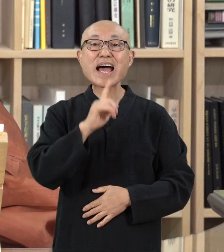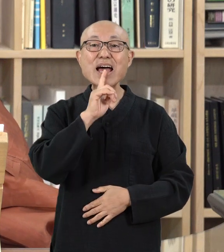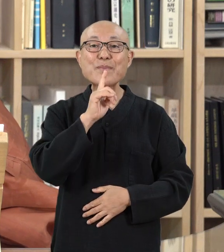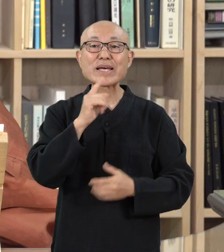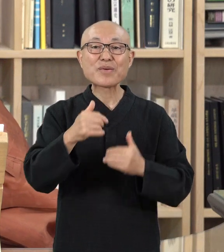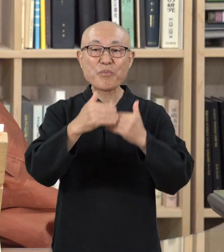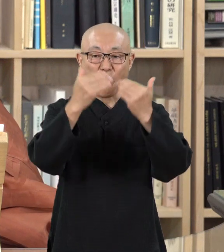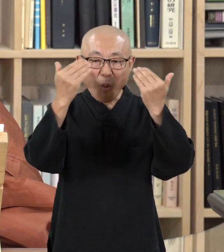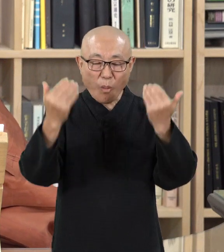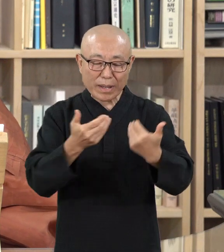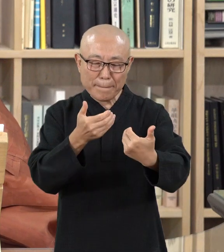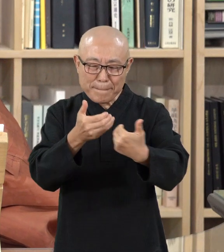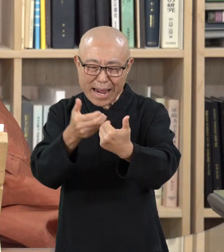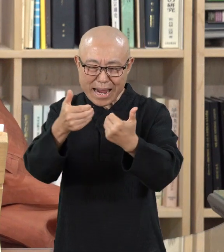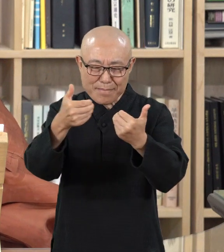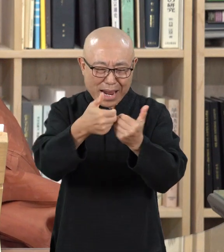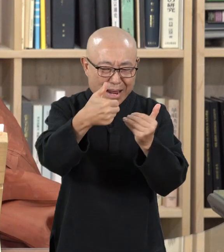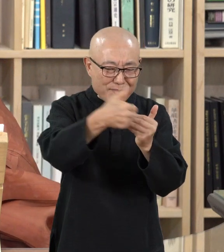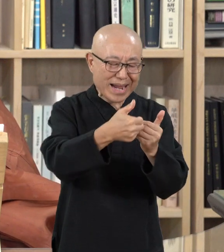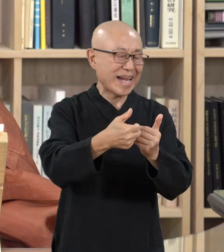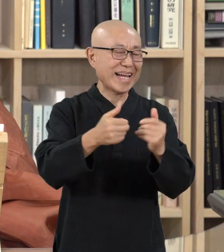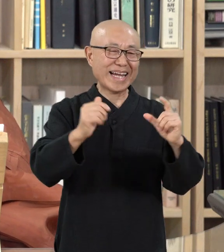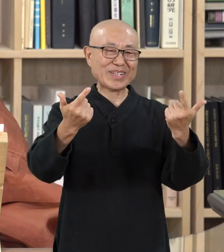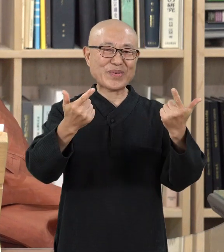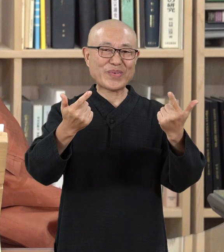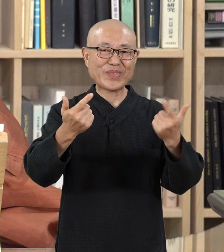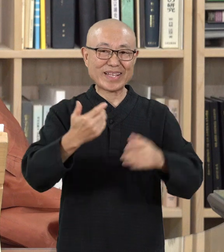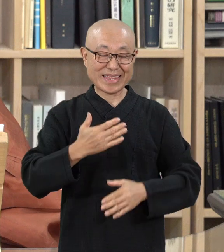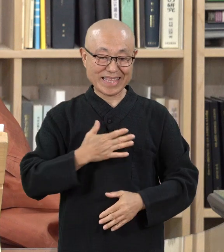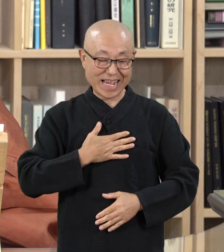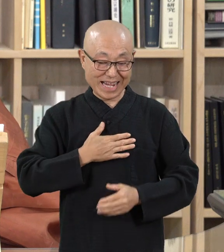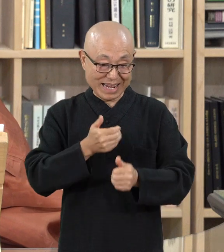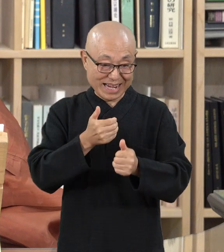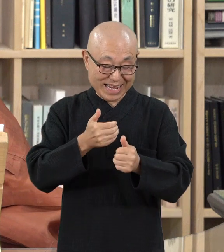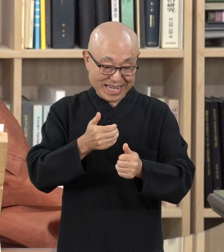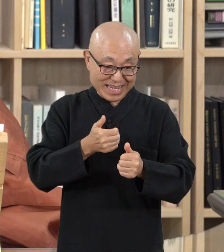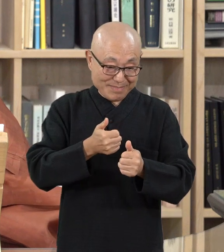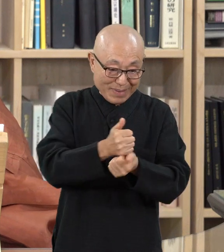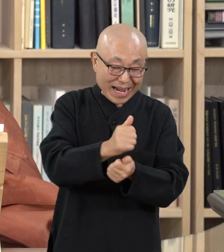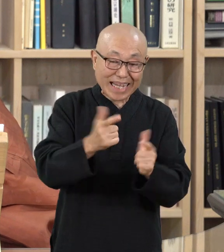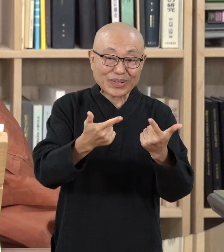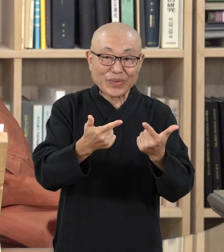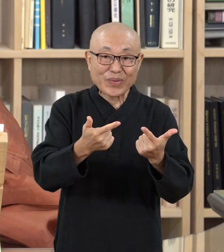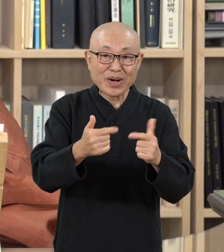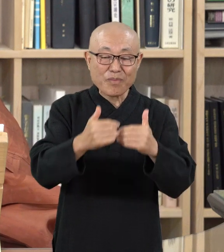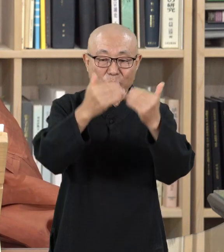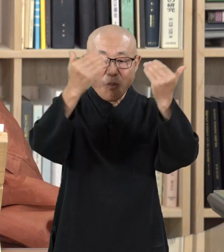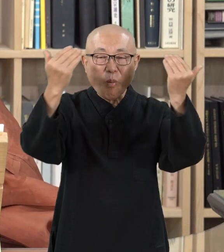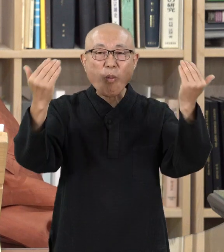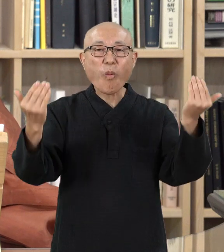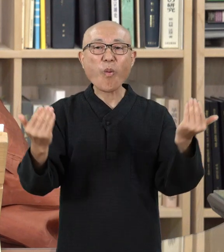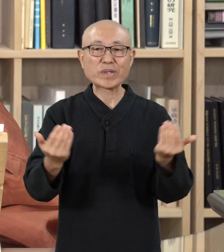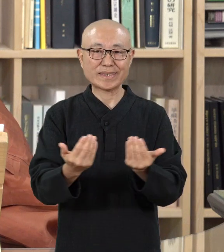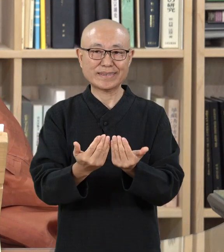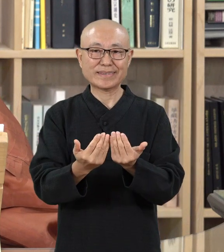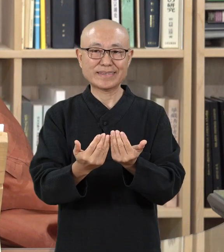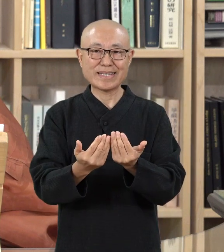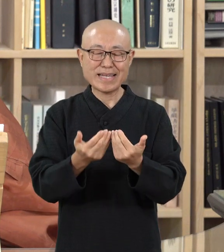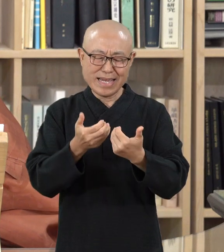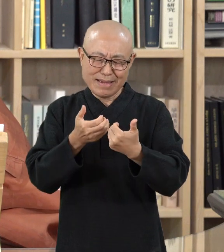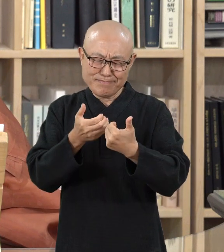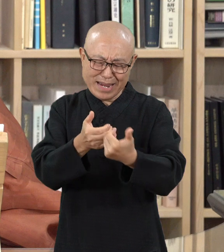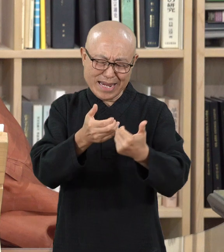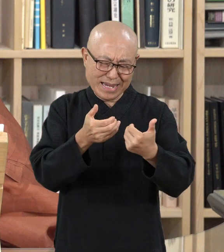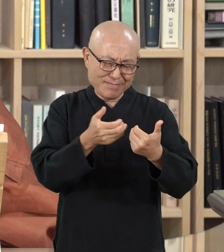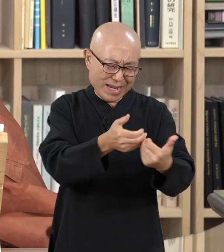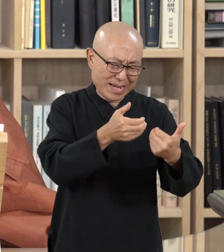모든 대결로부터 뭐 그냥 나를 이기는 정도가 아니라 이 세상에 존재하는 모든